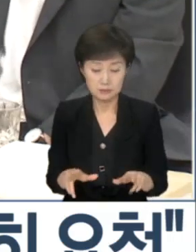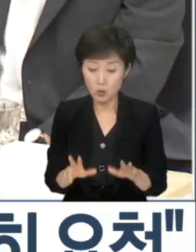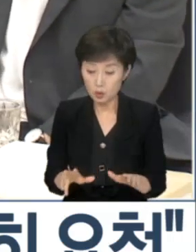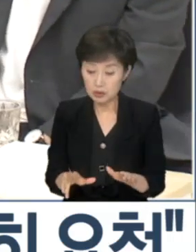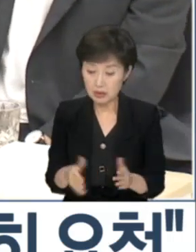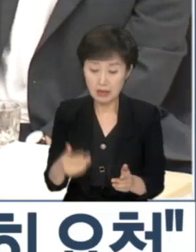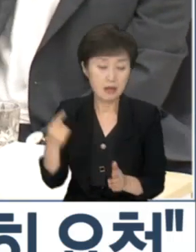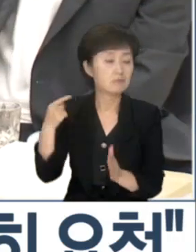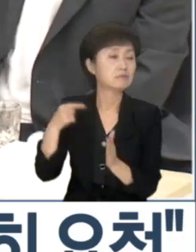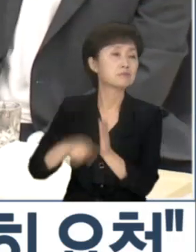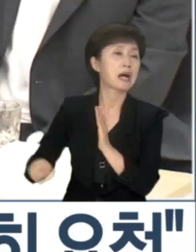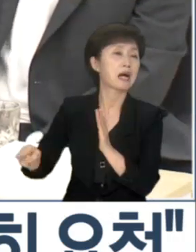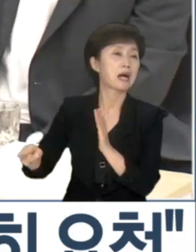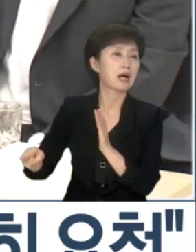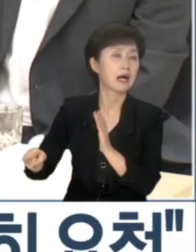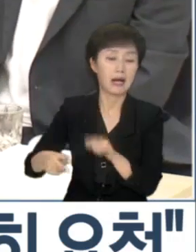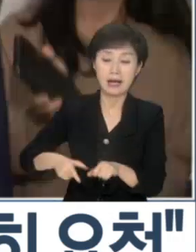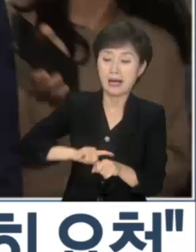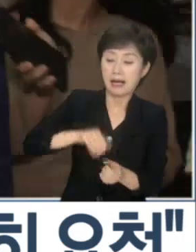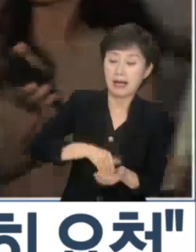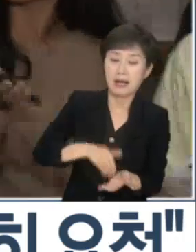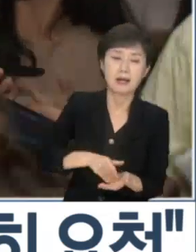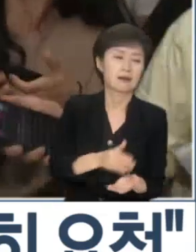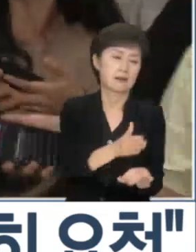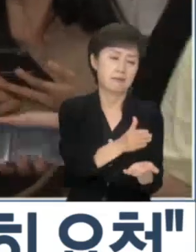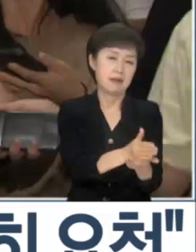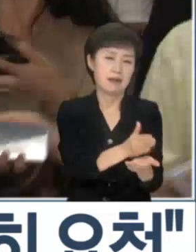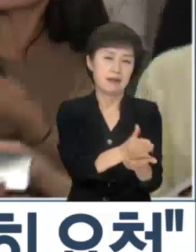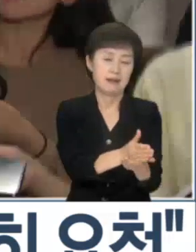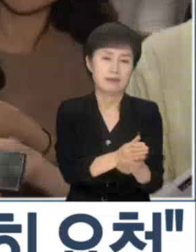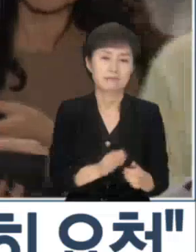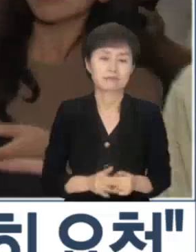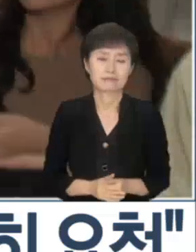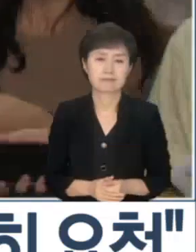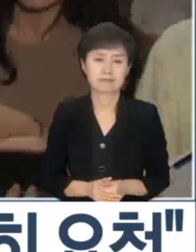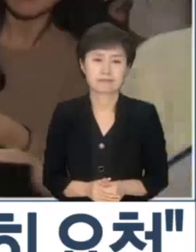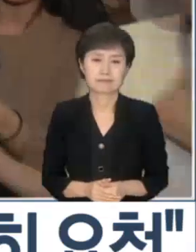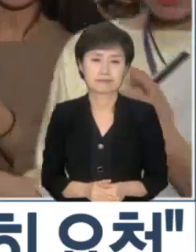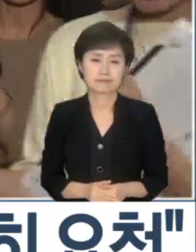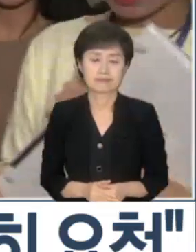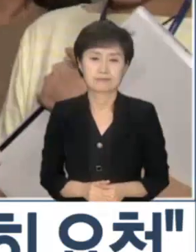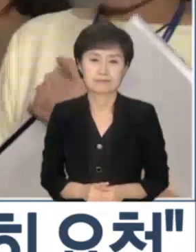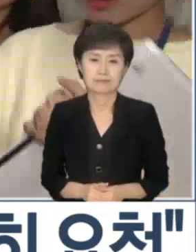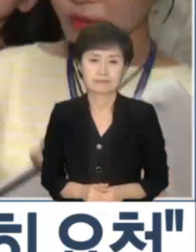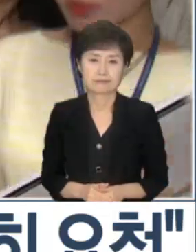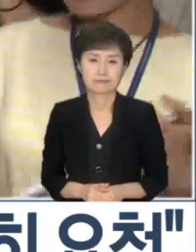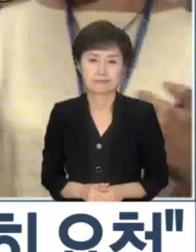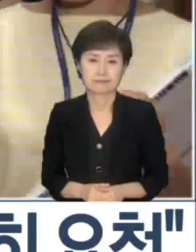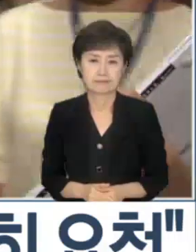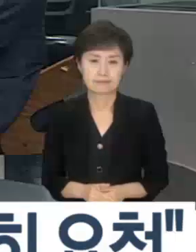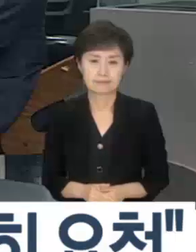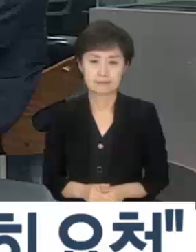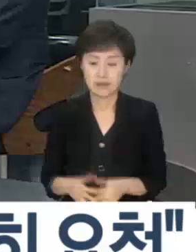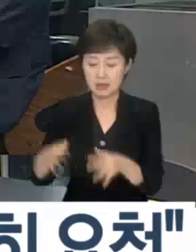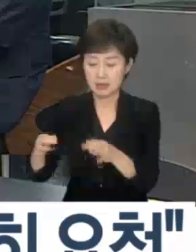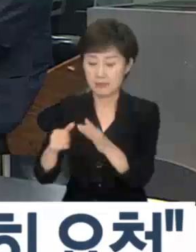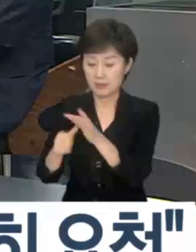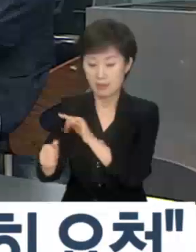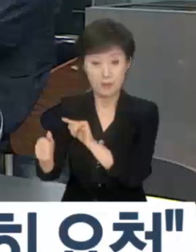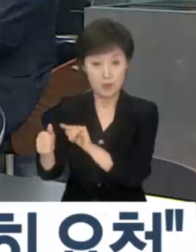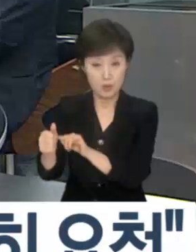놓치게 되면은 이걸 핑계로 해서 단식을 중단하는 것이 오히려 좋겠다 지금 하시는 말씀은 지금 김기현